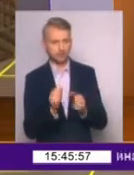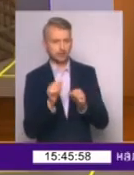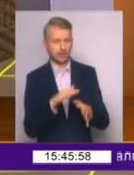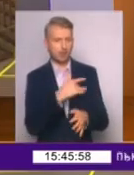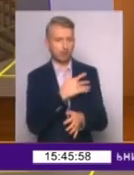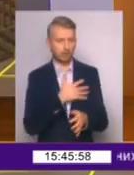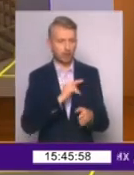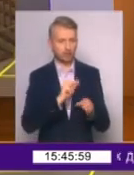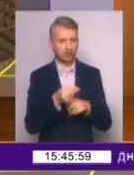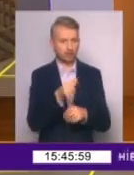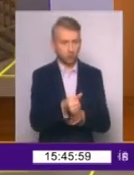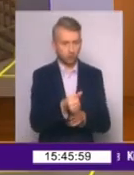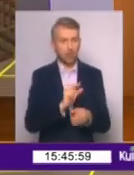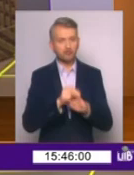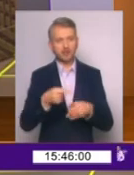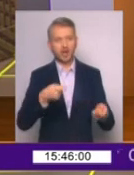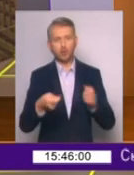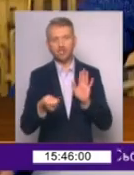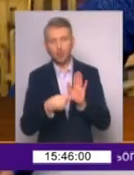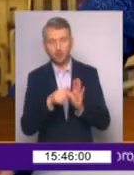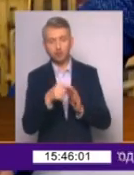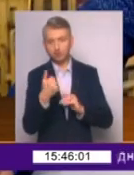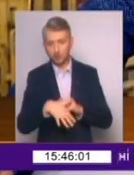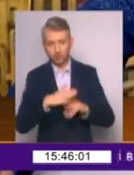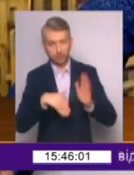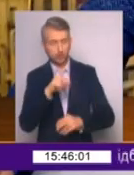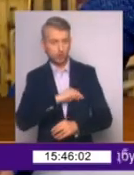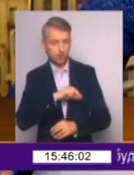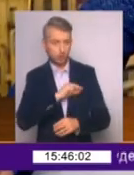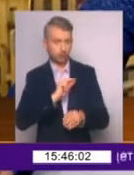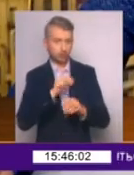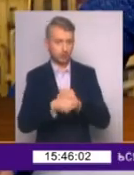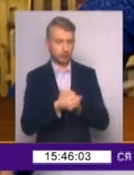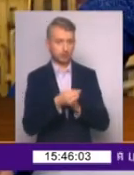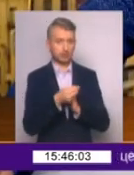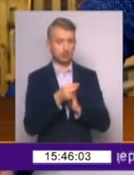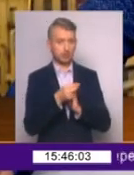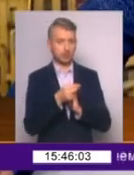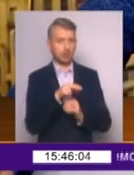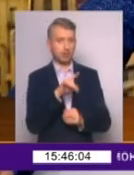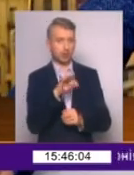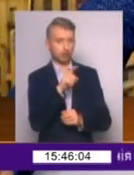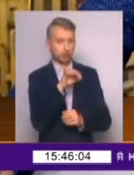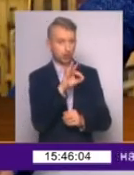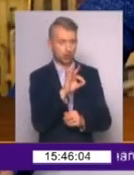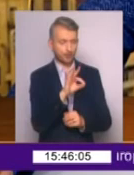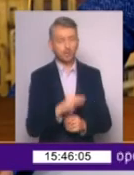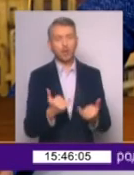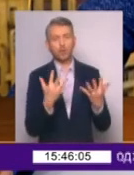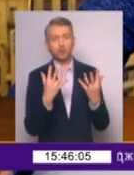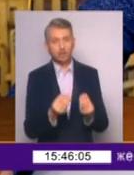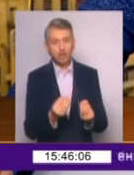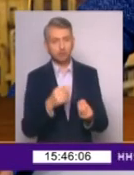викуп, верніше, через аукціон, да, вони вже практично працюють через, через саме Прозоро. Да, на сьогоднішній день,